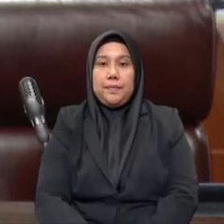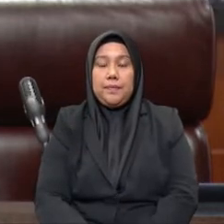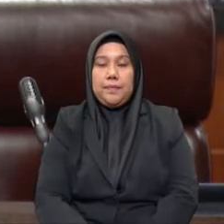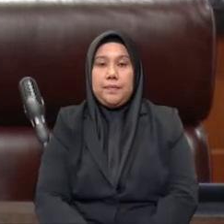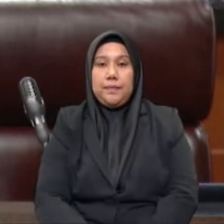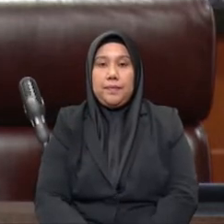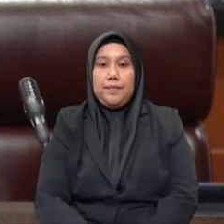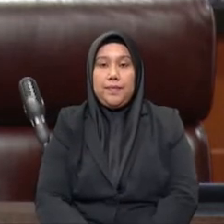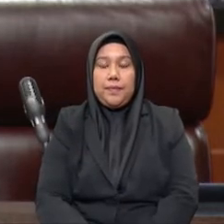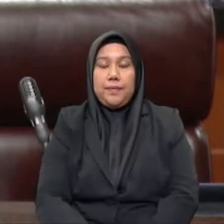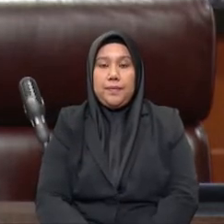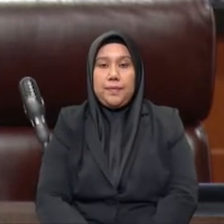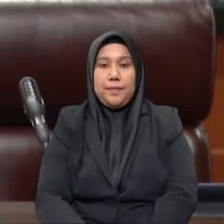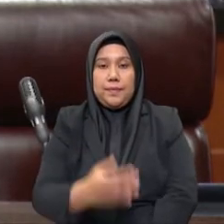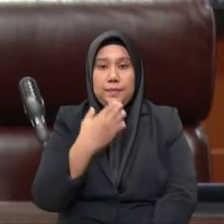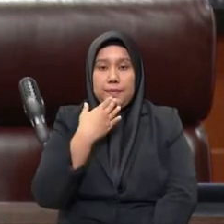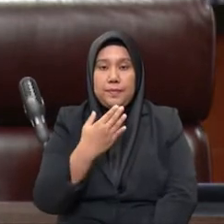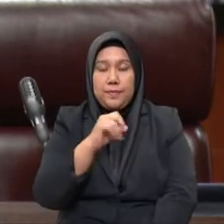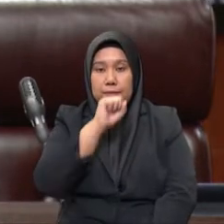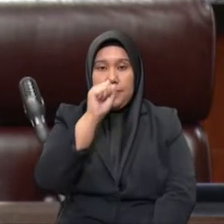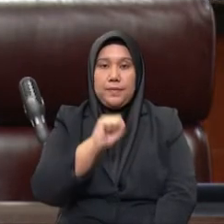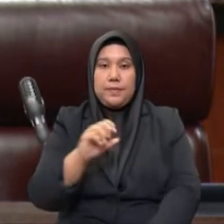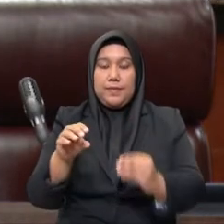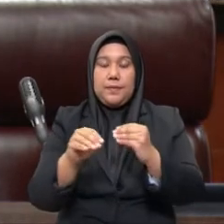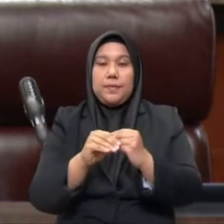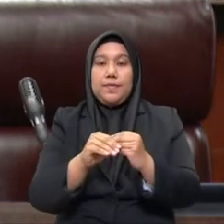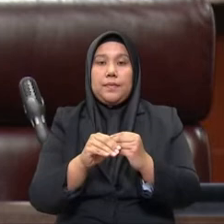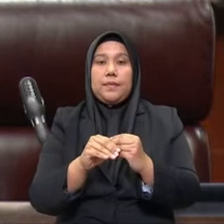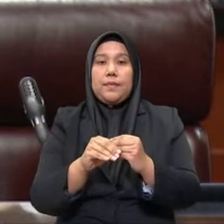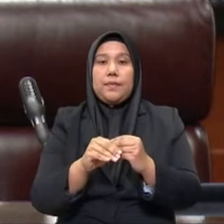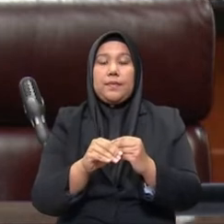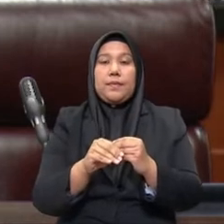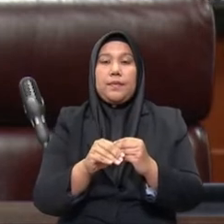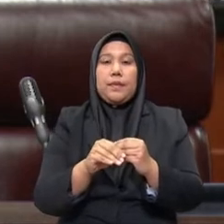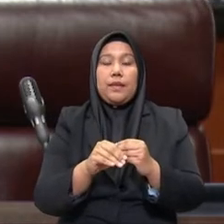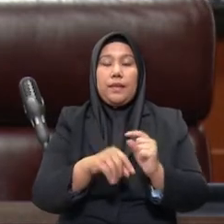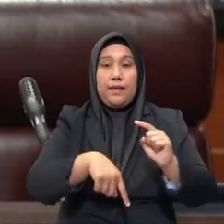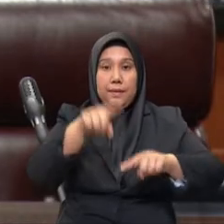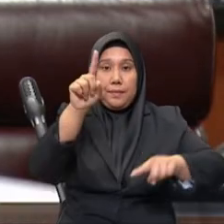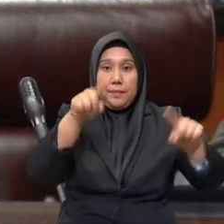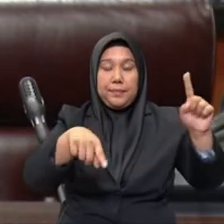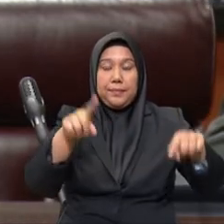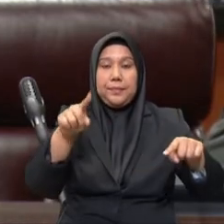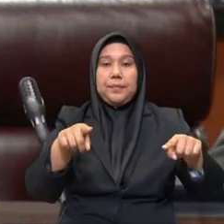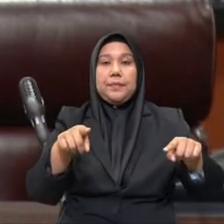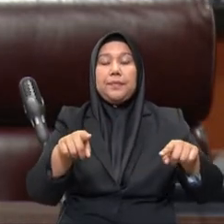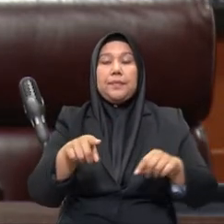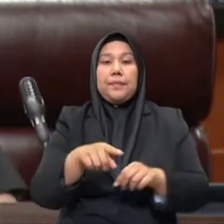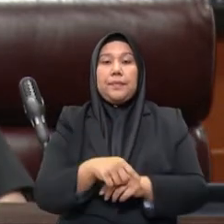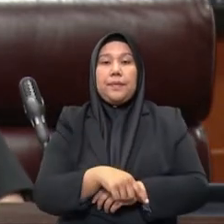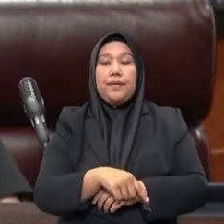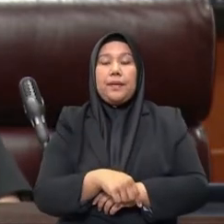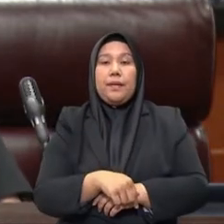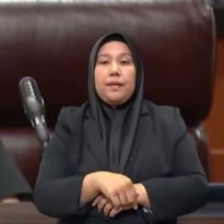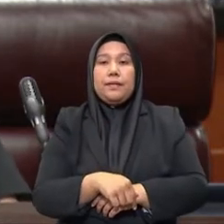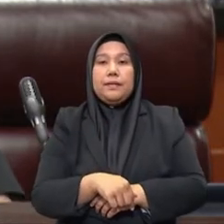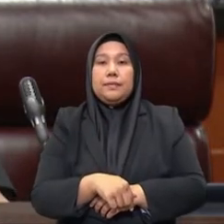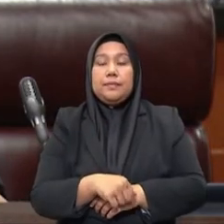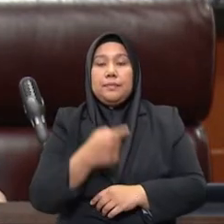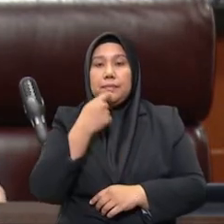Terima kasih atas soalan tambahan. Ini agak spesifik dari segi statistik. Tapi yang saya sebut tadi,